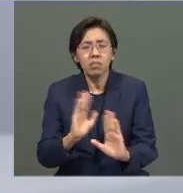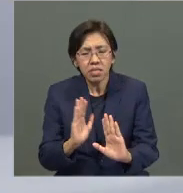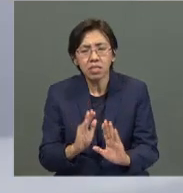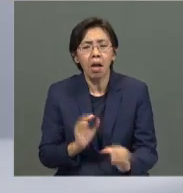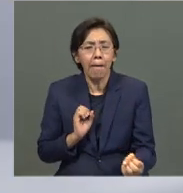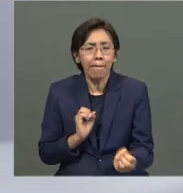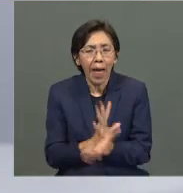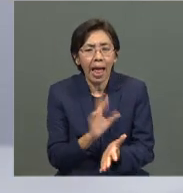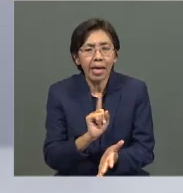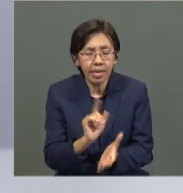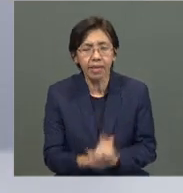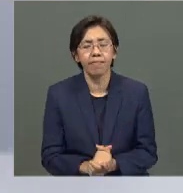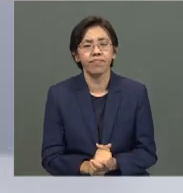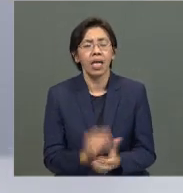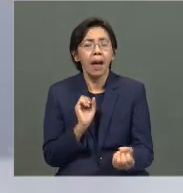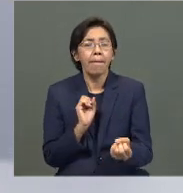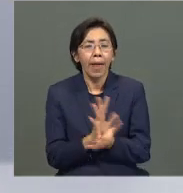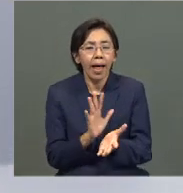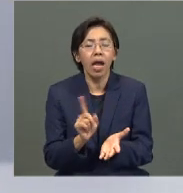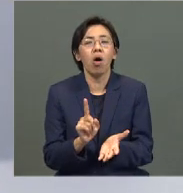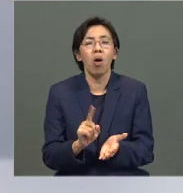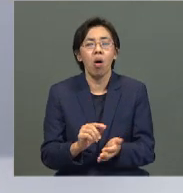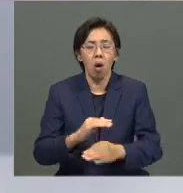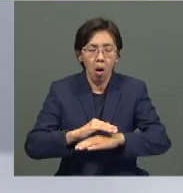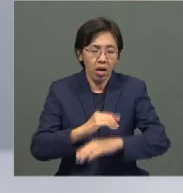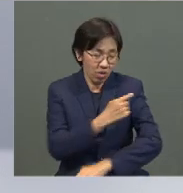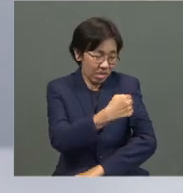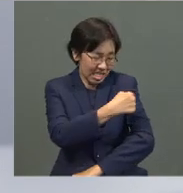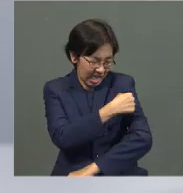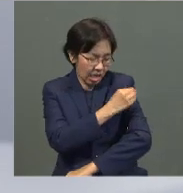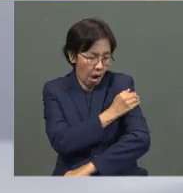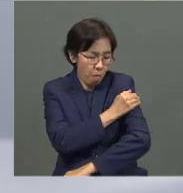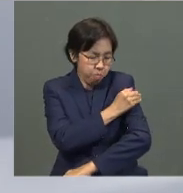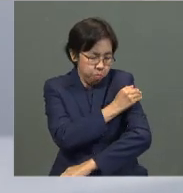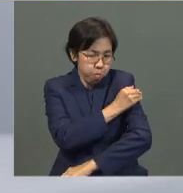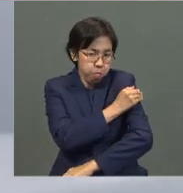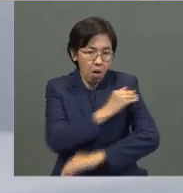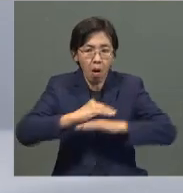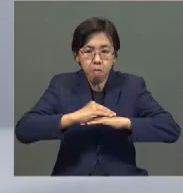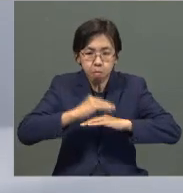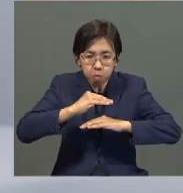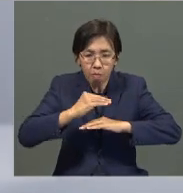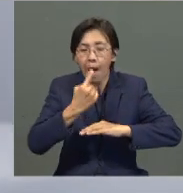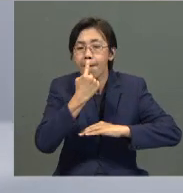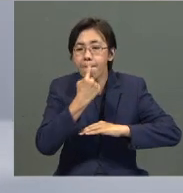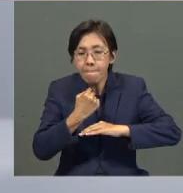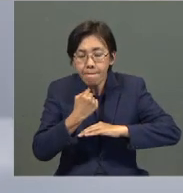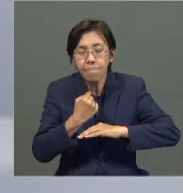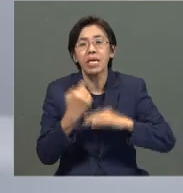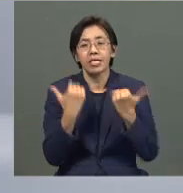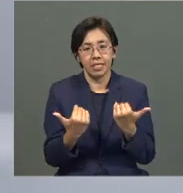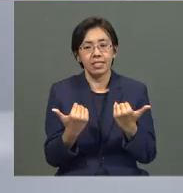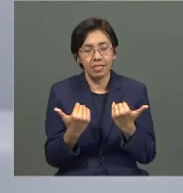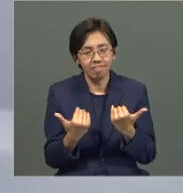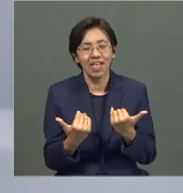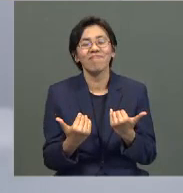ข้างเคียงที่เกิดขึ้นเนี่ยนะคะส่วนใหญ่เป็นลักษณะบวมแดงบริเวณที่ฉีดไปเนี่ยซึ่งทางกระทรวงสาธารณสุขยืนยันนะคะว่าวัคซีนปลอดภั